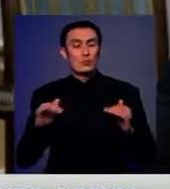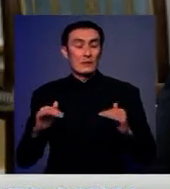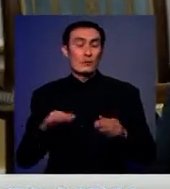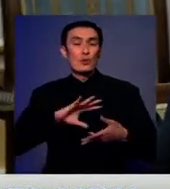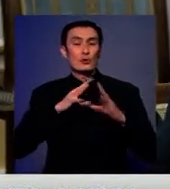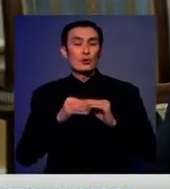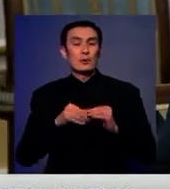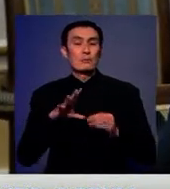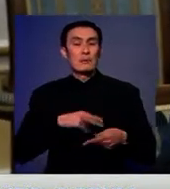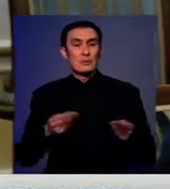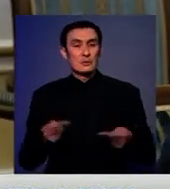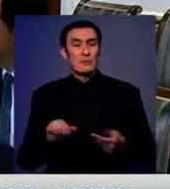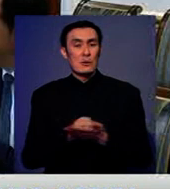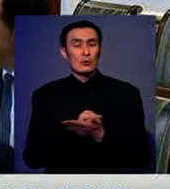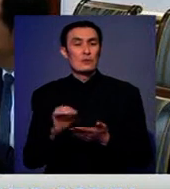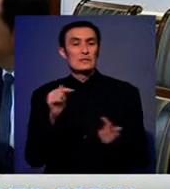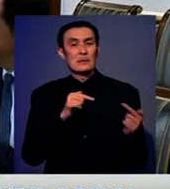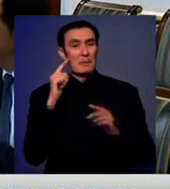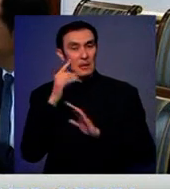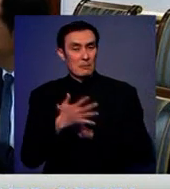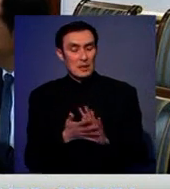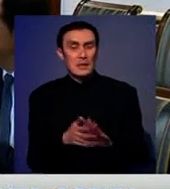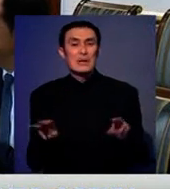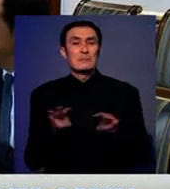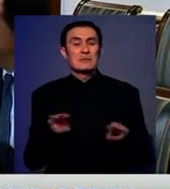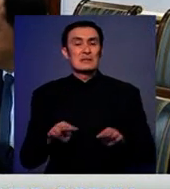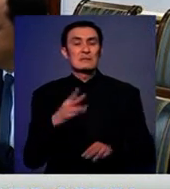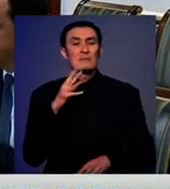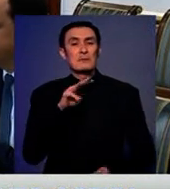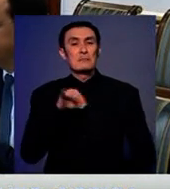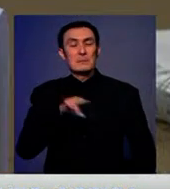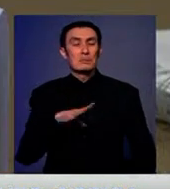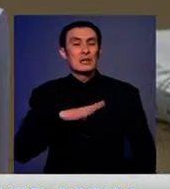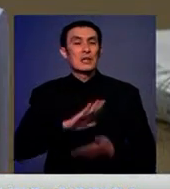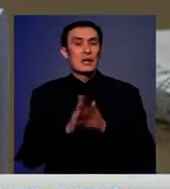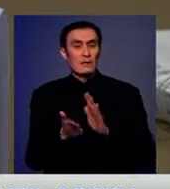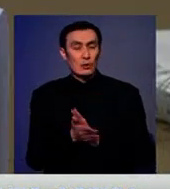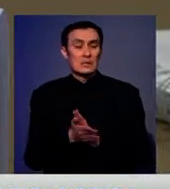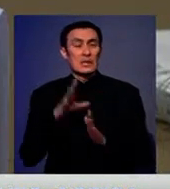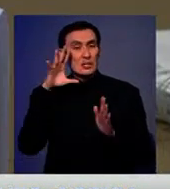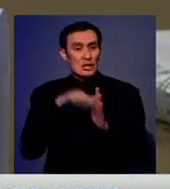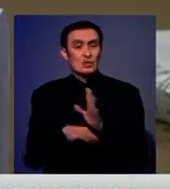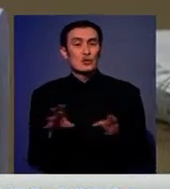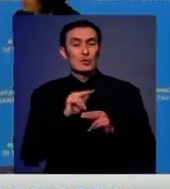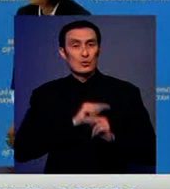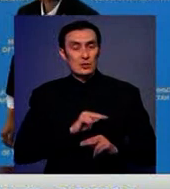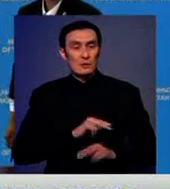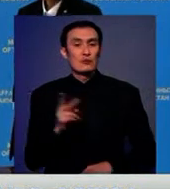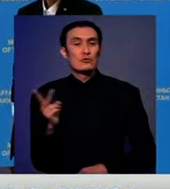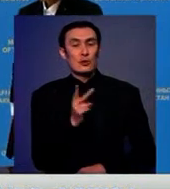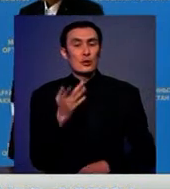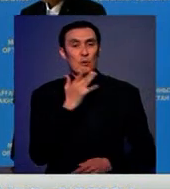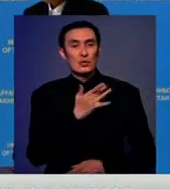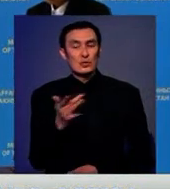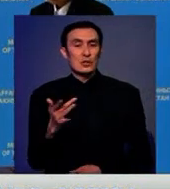итогам переговоров подписан меморандум о взаимопонимании между министерствами иностранных дел. Договоренность подразумевает сотрудничество и